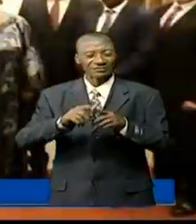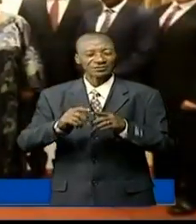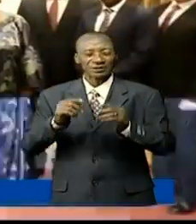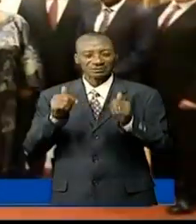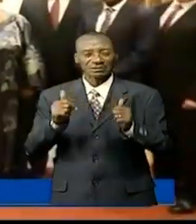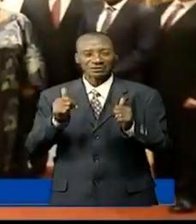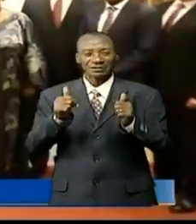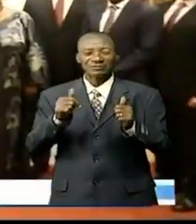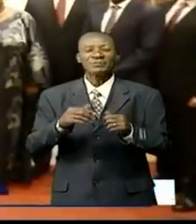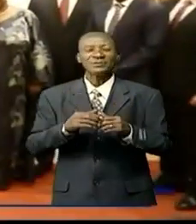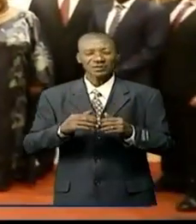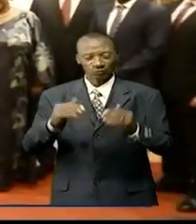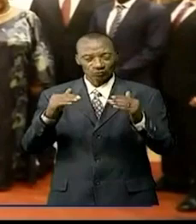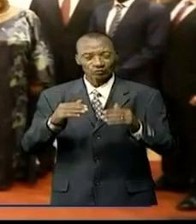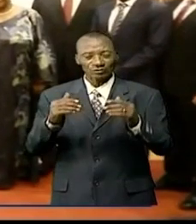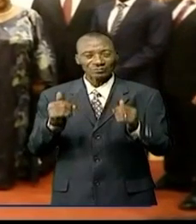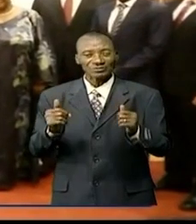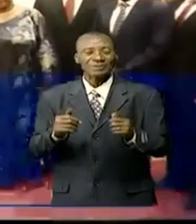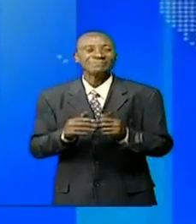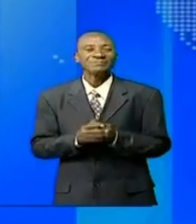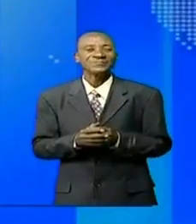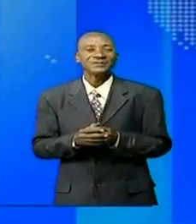réformes engagées par la BCDC.